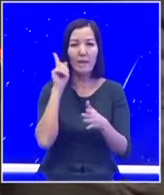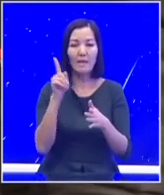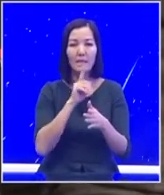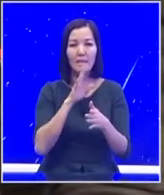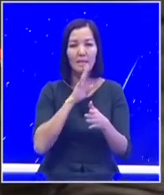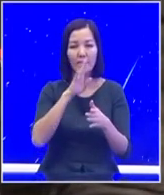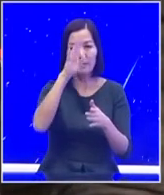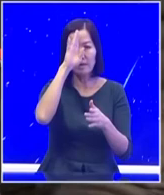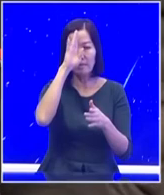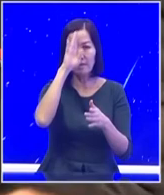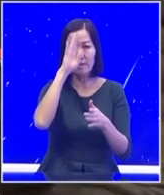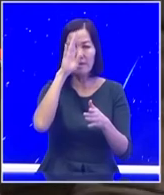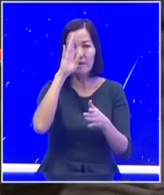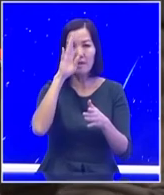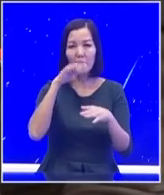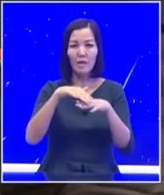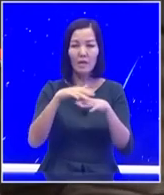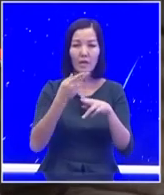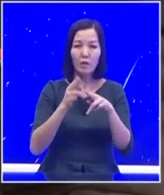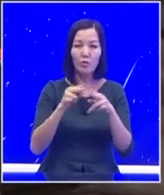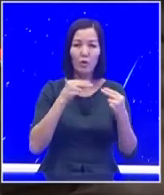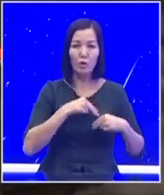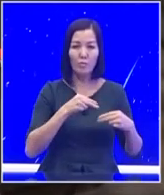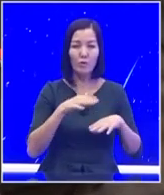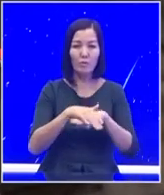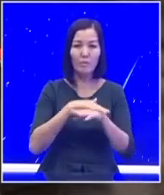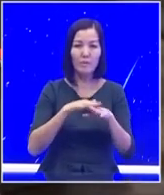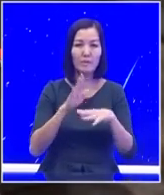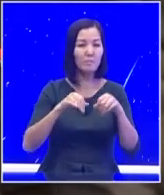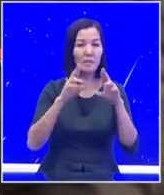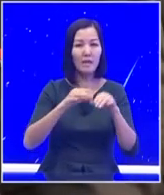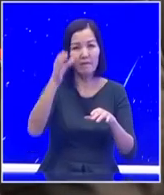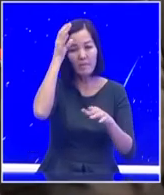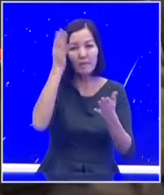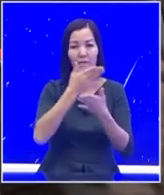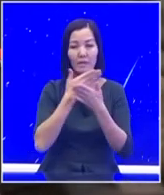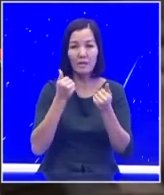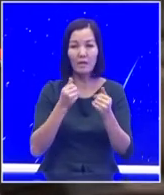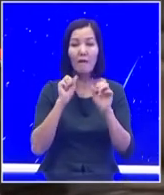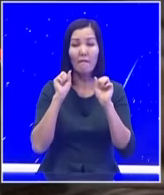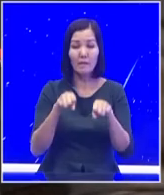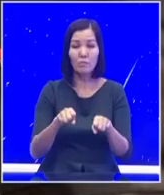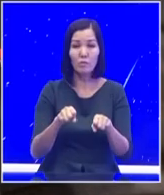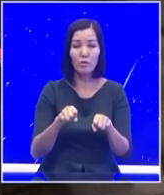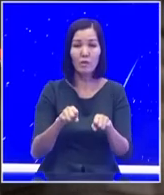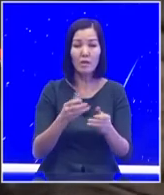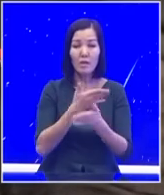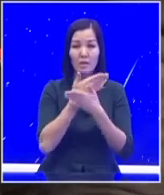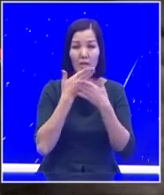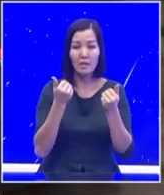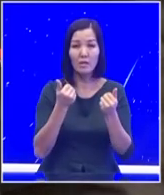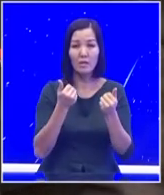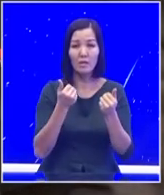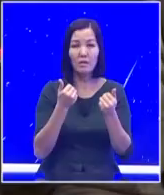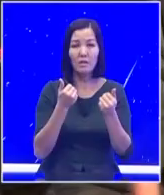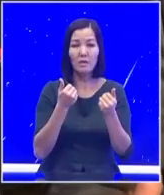та молодежь, которая работает на рынках, возможно, у них нет специального образования. Возможно, у них нет